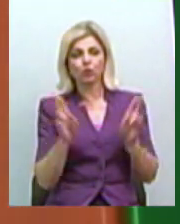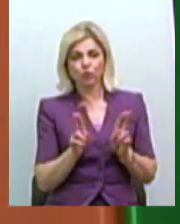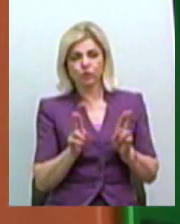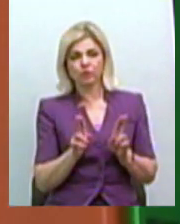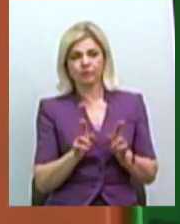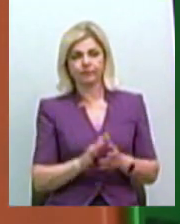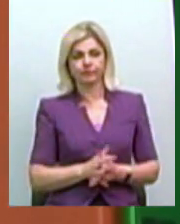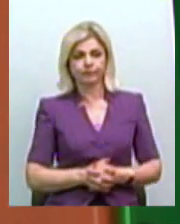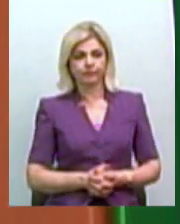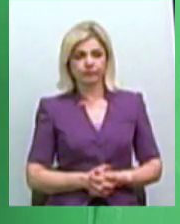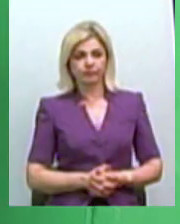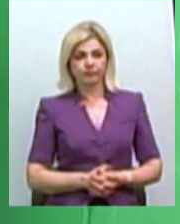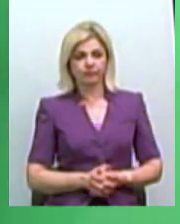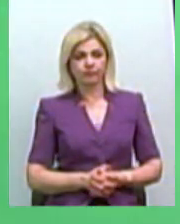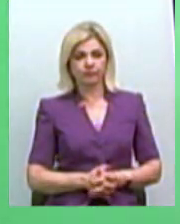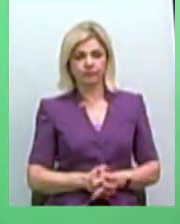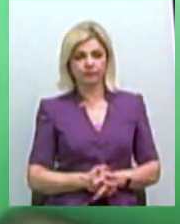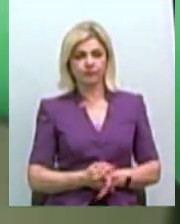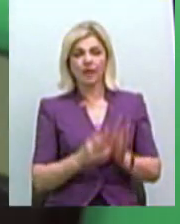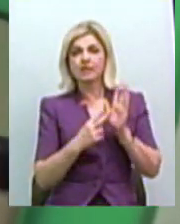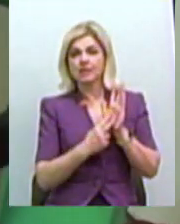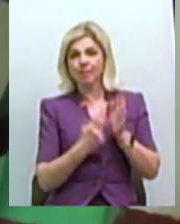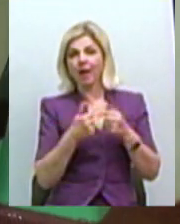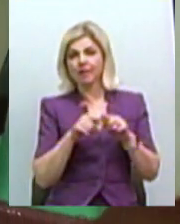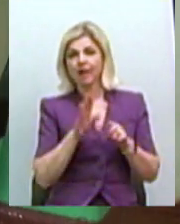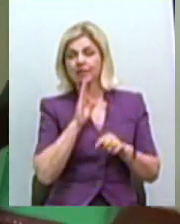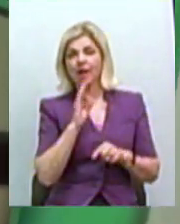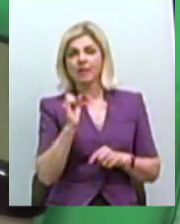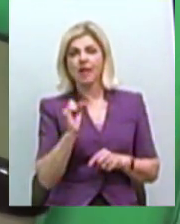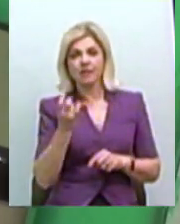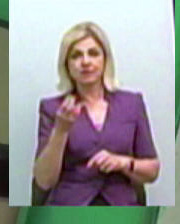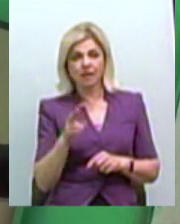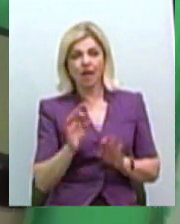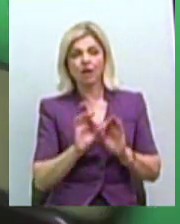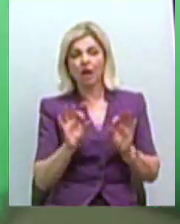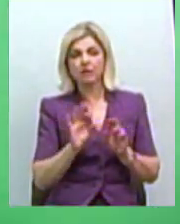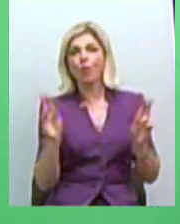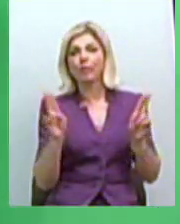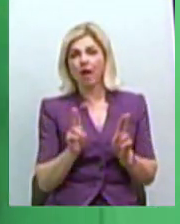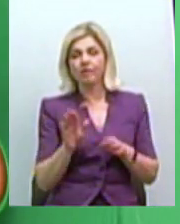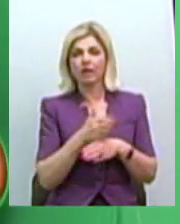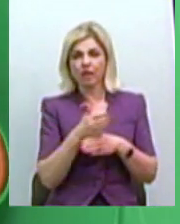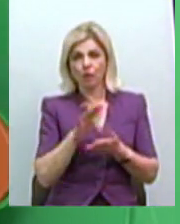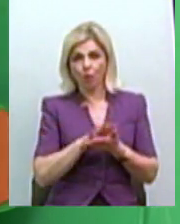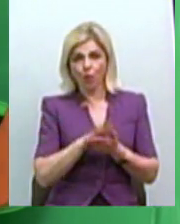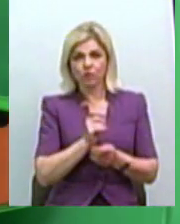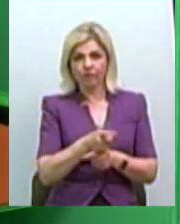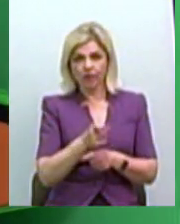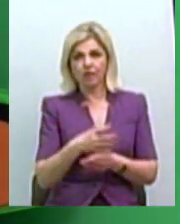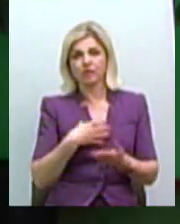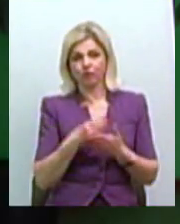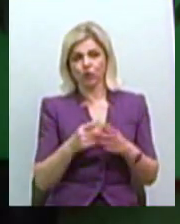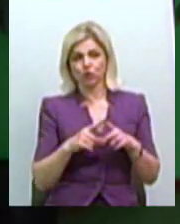правилу складання. Семикласниця Анастасія Кужільна розповідає про принцип роздільного збору сміття у своїй